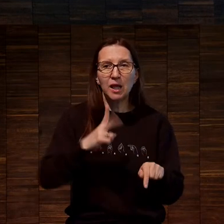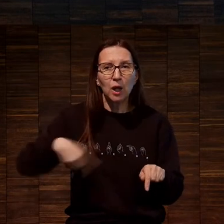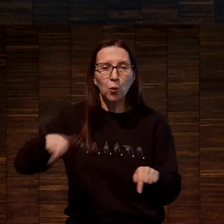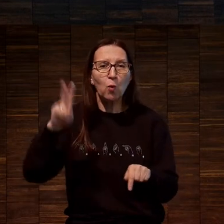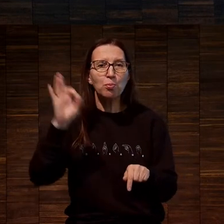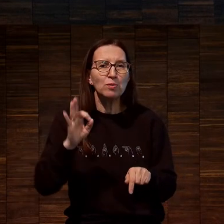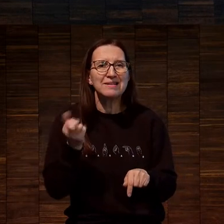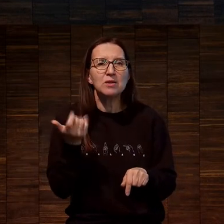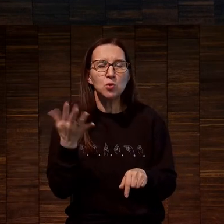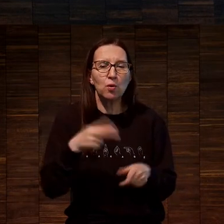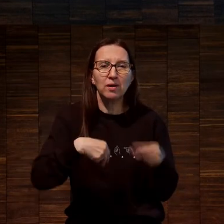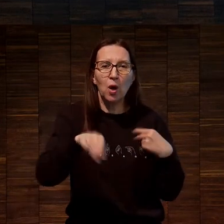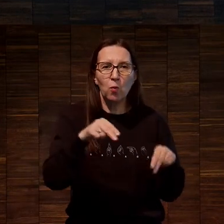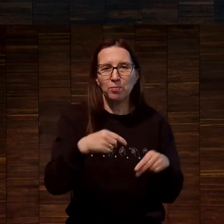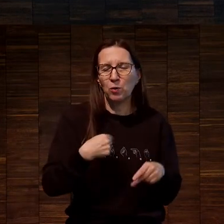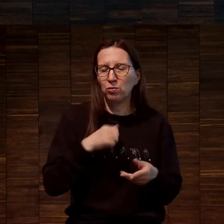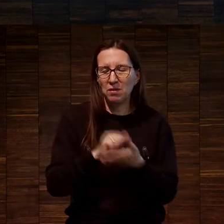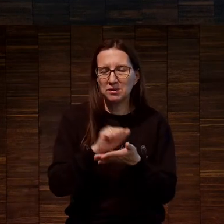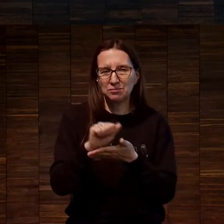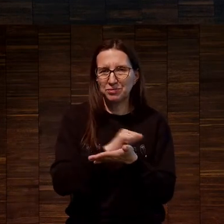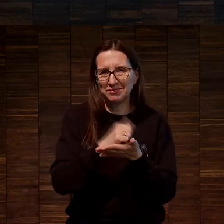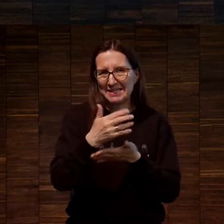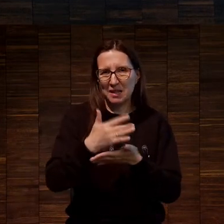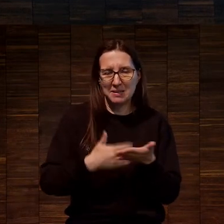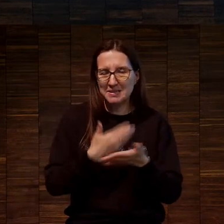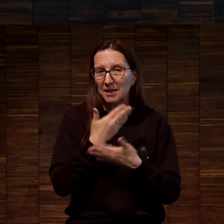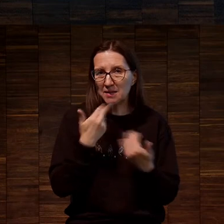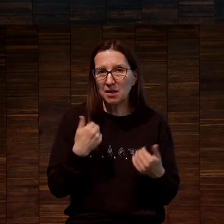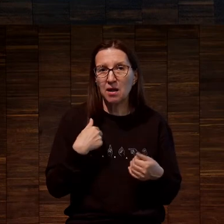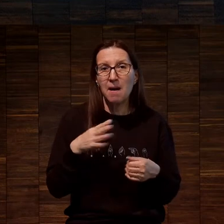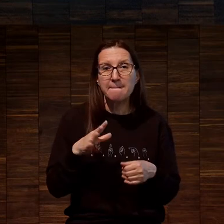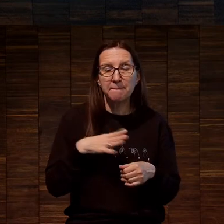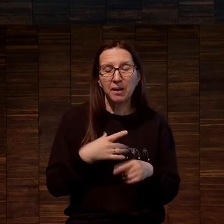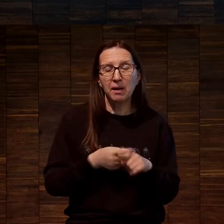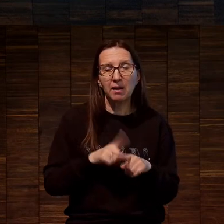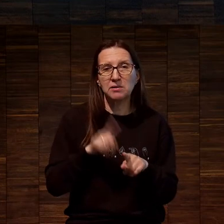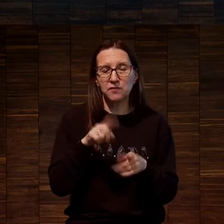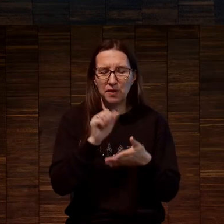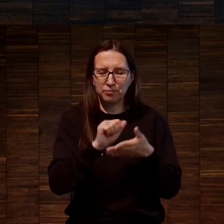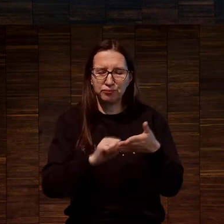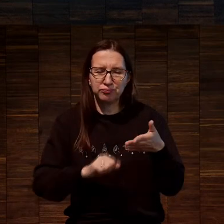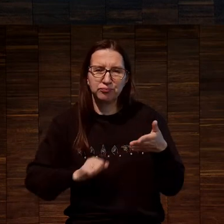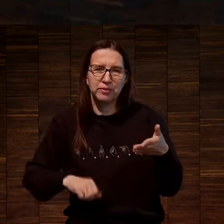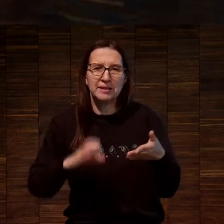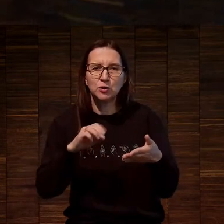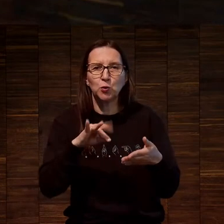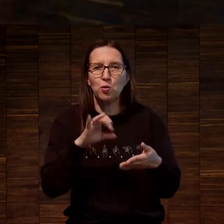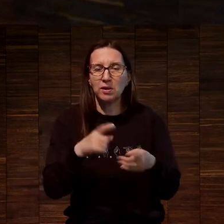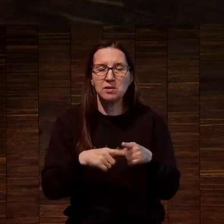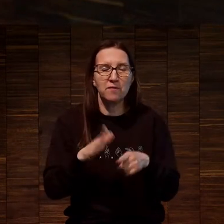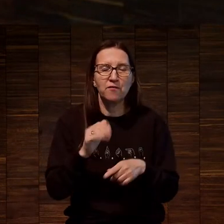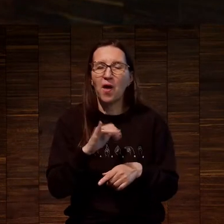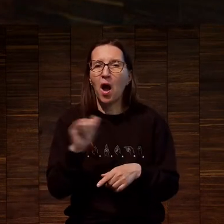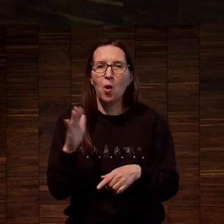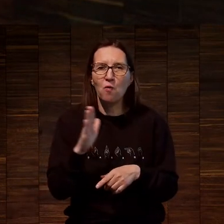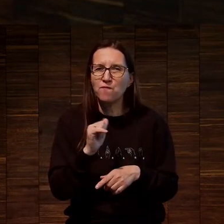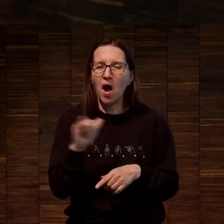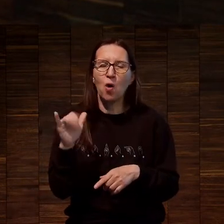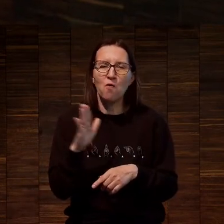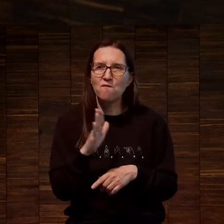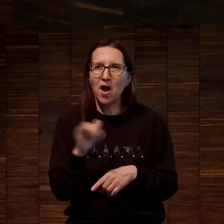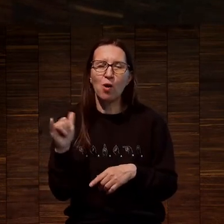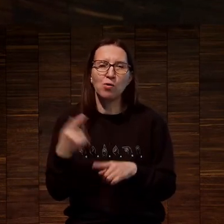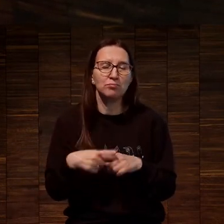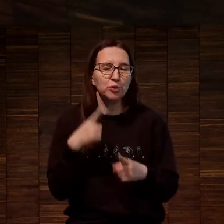приобрел? Статистики нет, но было просто поток сторис от людей, которые писали: «Вау-вау-вау, как круто, это было